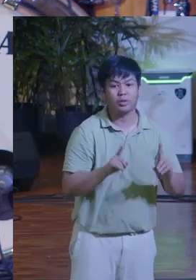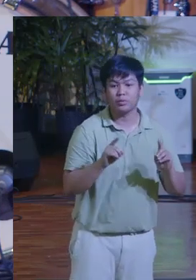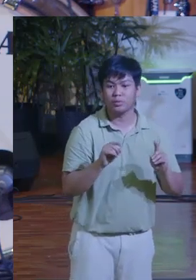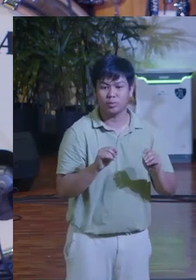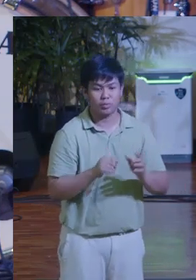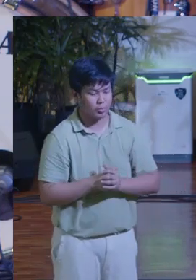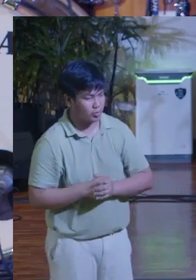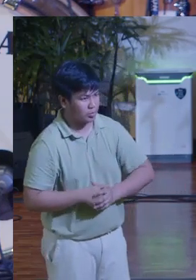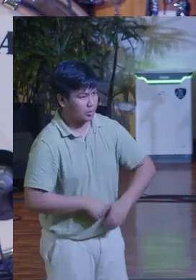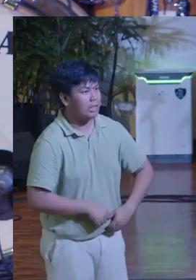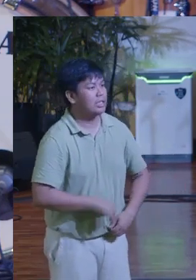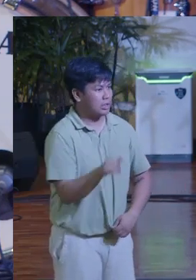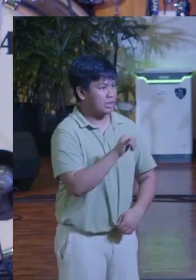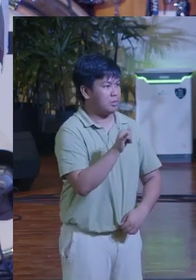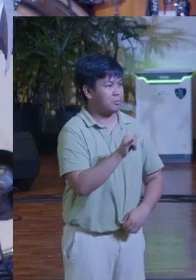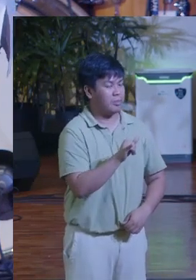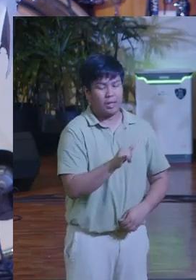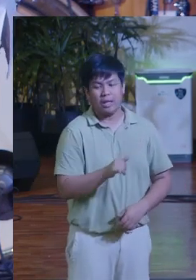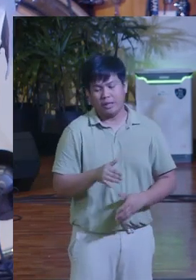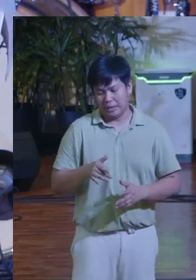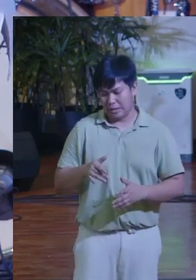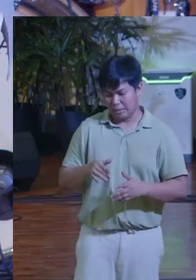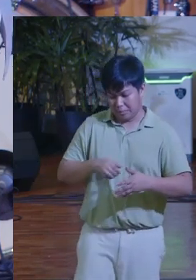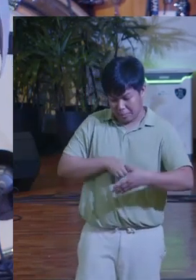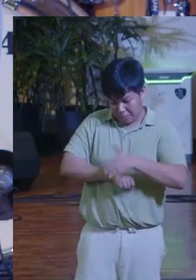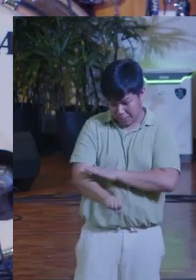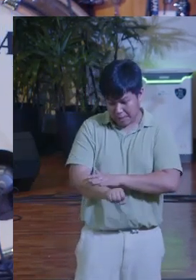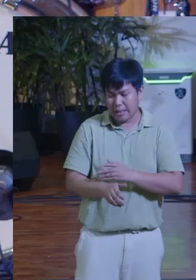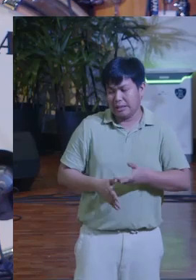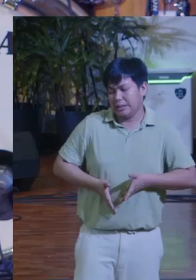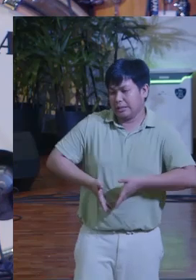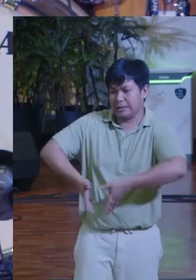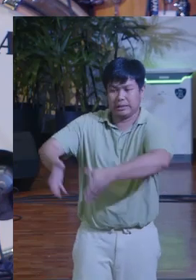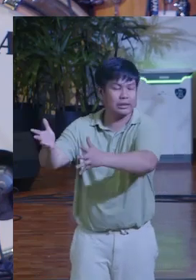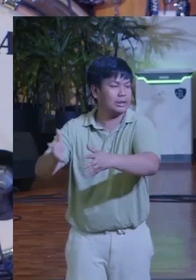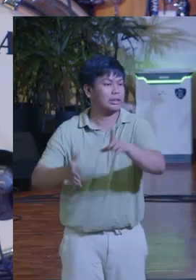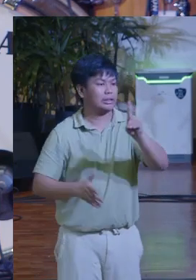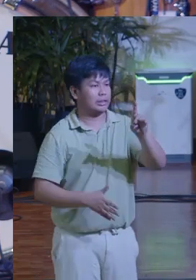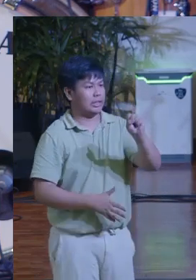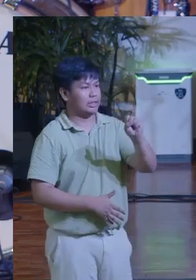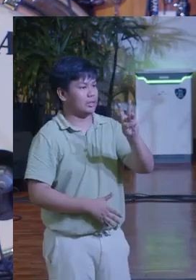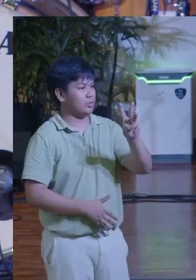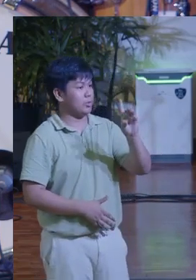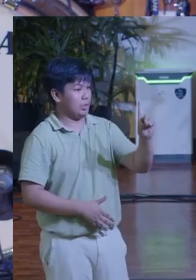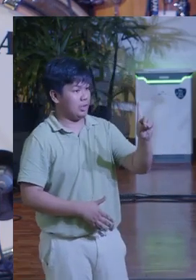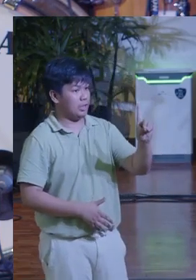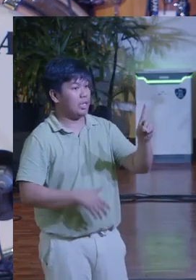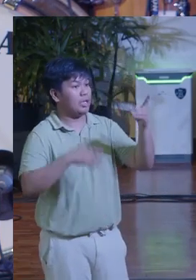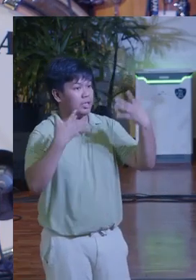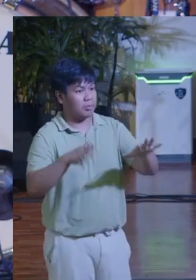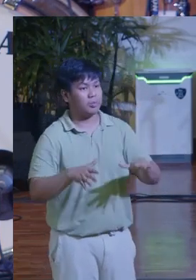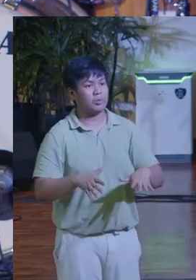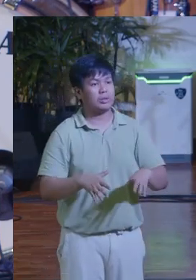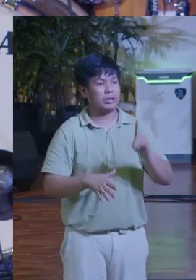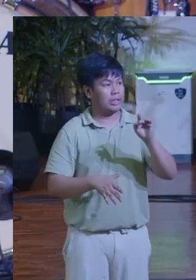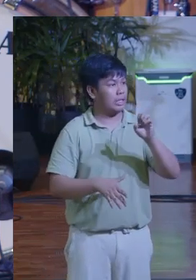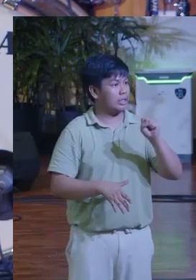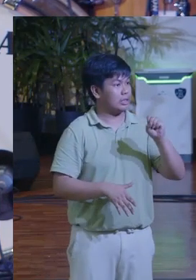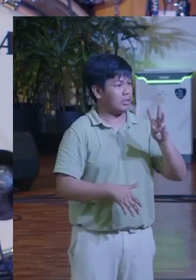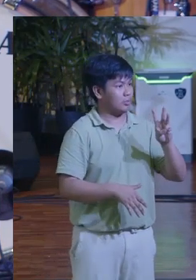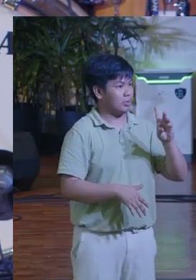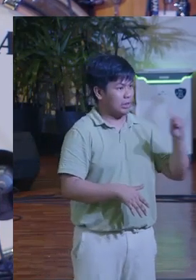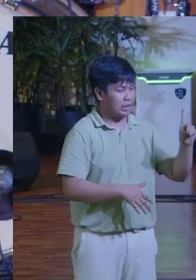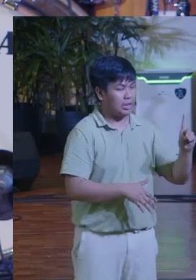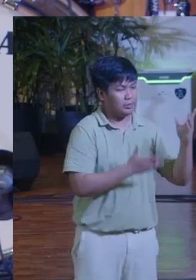Siya ay ganun din, ipinagkatiwala sa DSWD at siya po ay nakarating sa aming